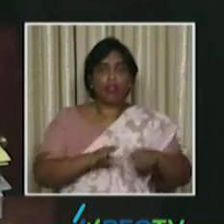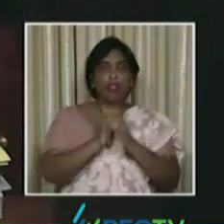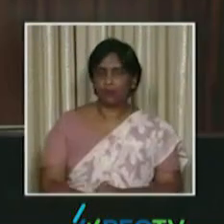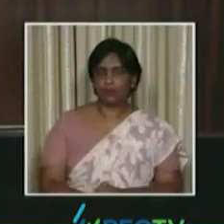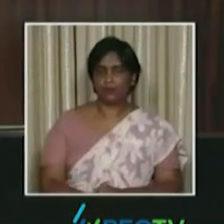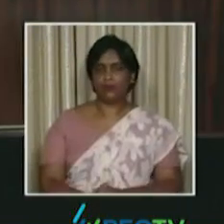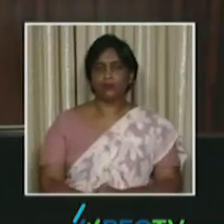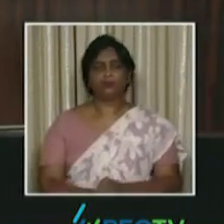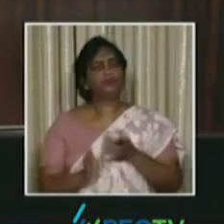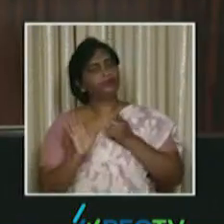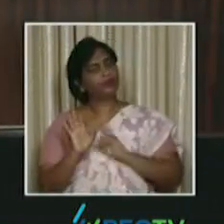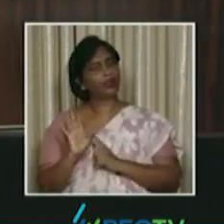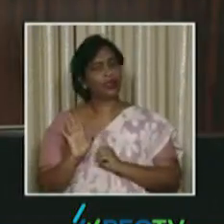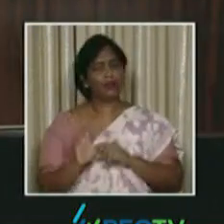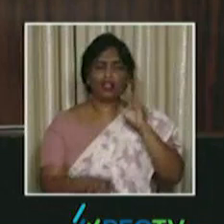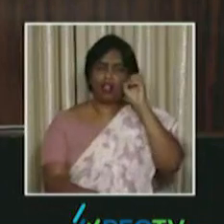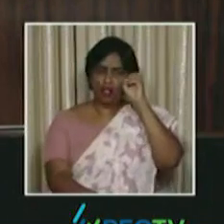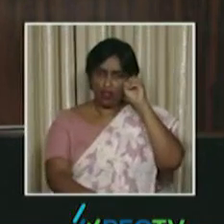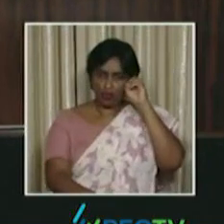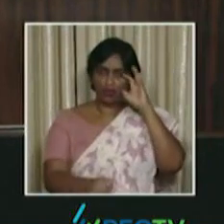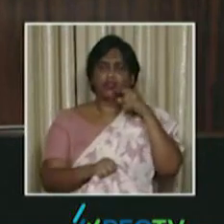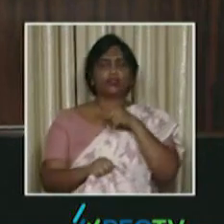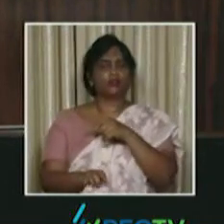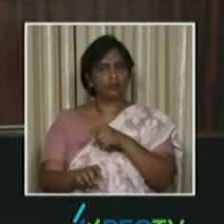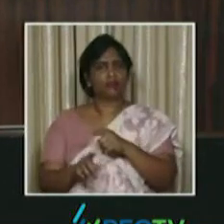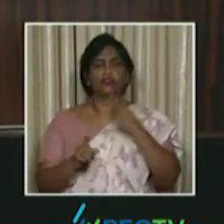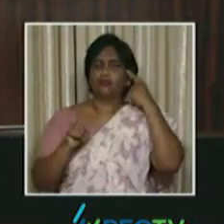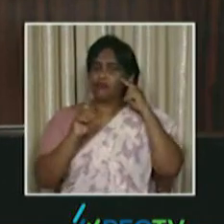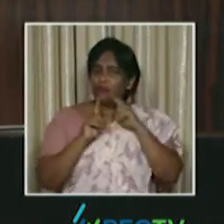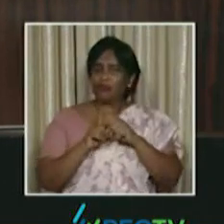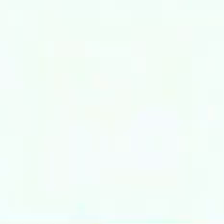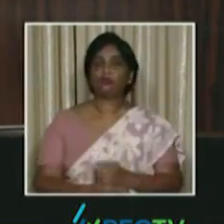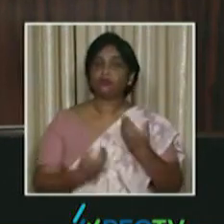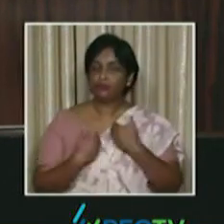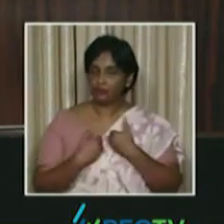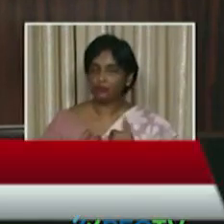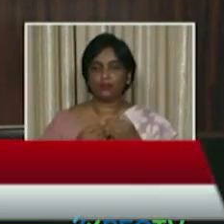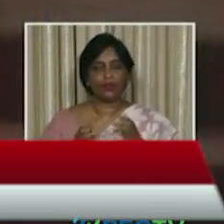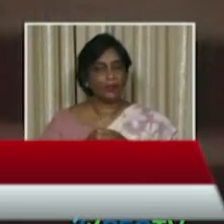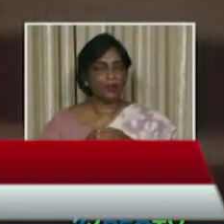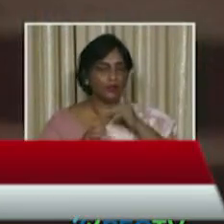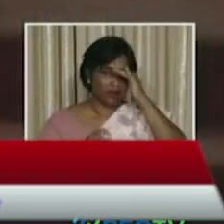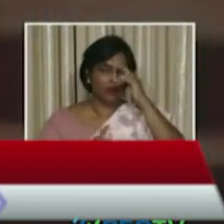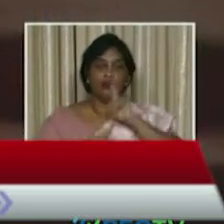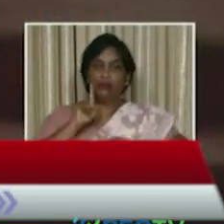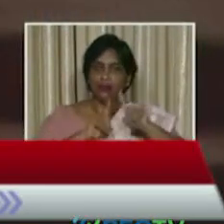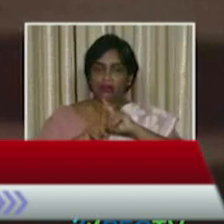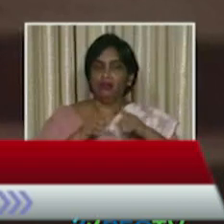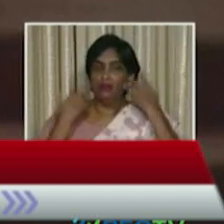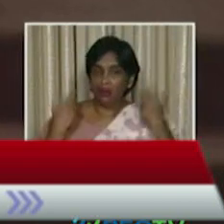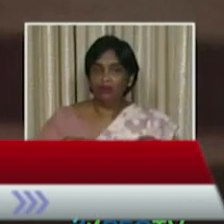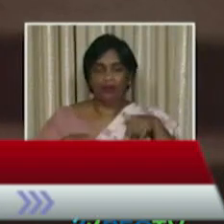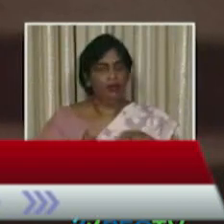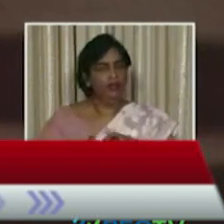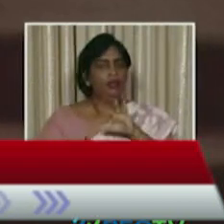jatet jana. Hamadamu deka villa, metuma me karna idiripat karna wa. Pakshanai kara sime di mega kata kala tama di me